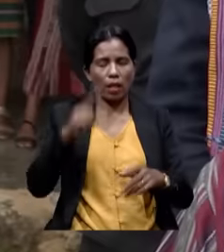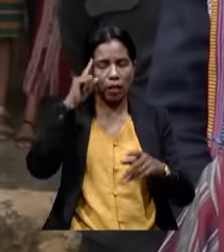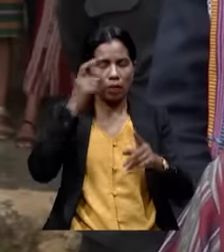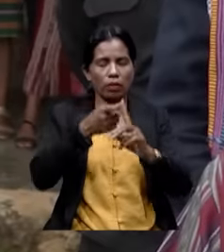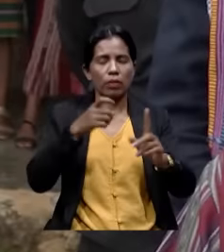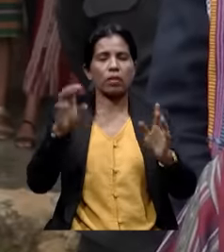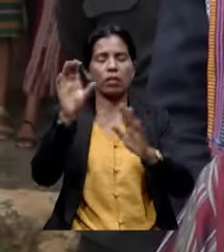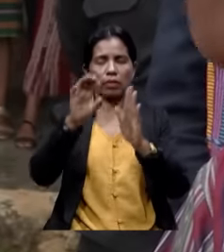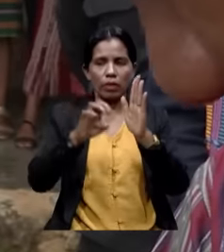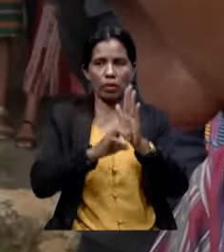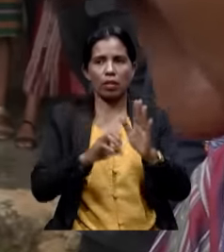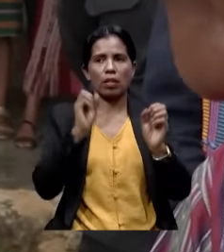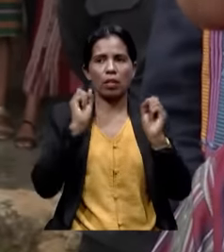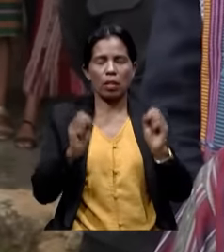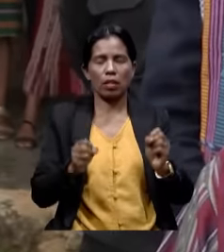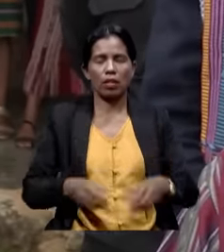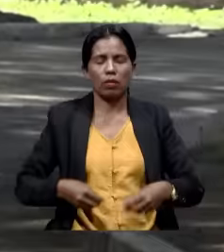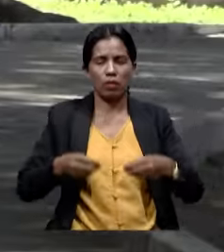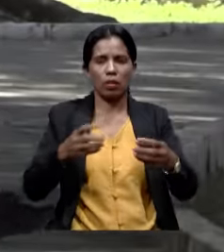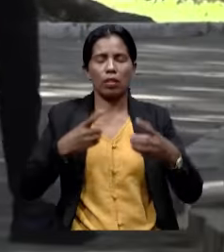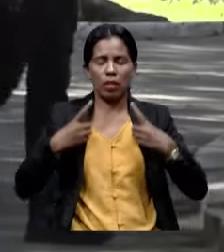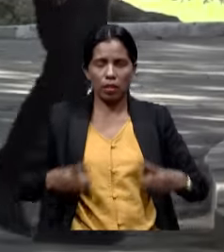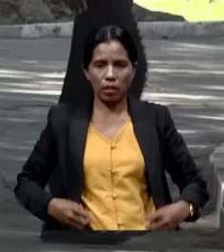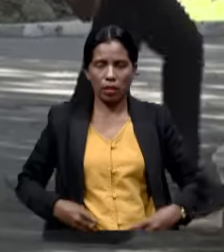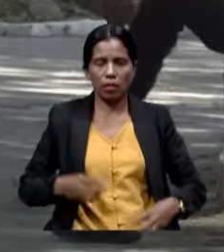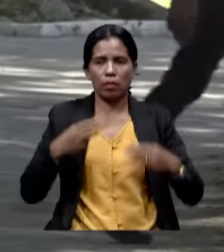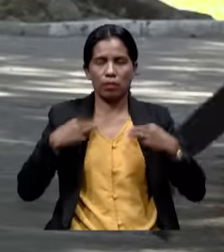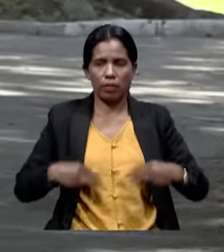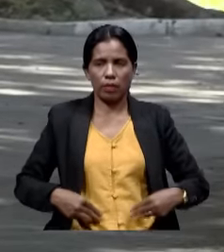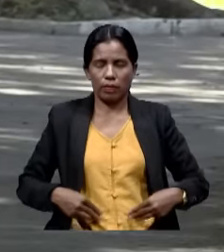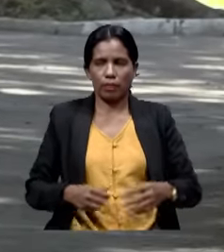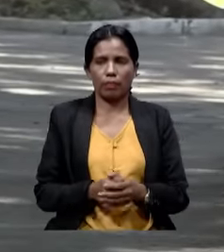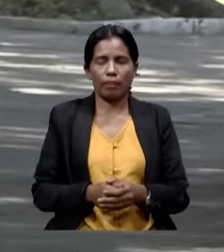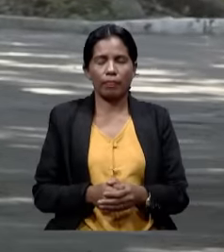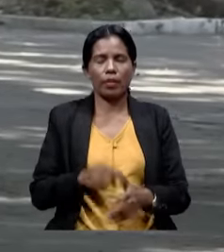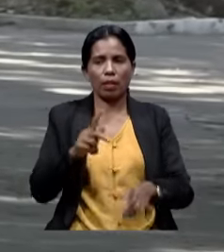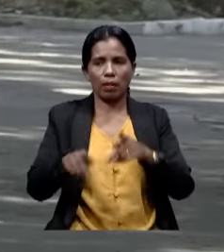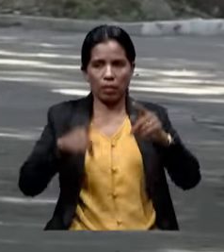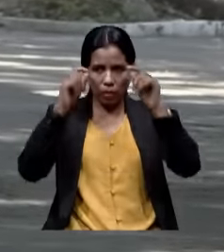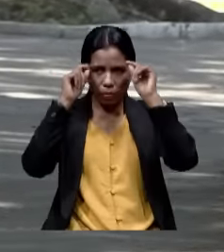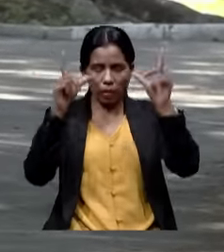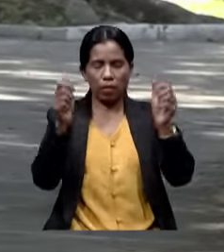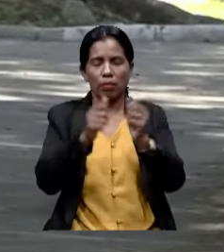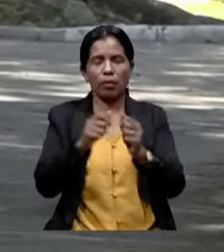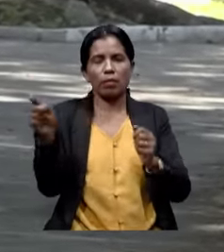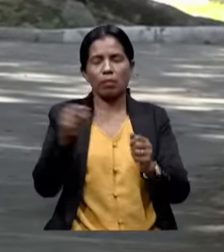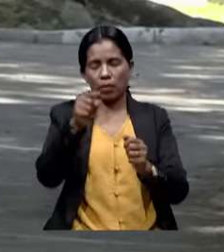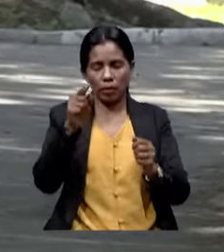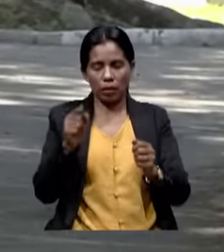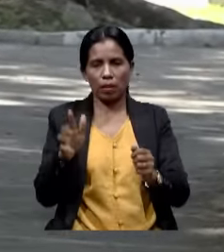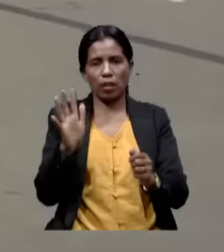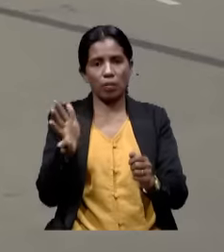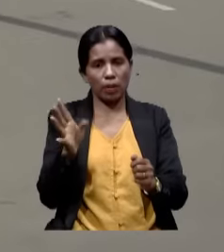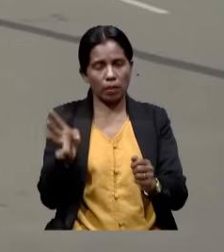nudar objetivo estado atu valoriza dignidade humana. Enquanto povo Timor Leste hamutu persentu hat nulu semuris kiak